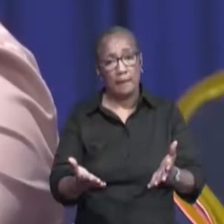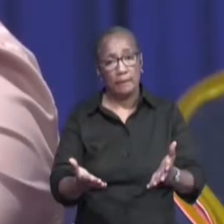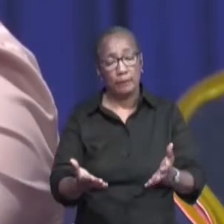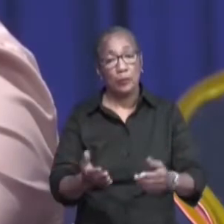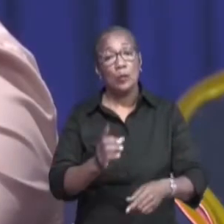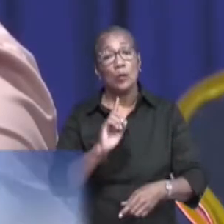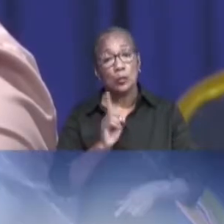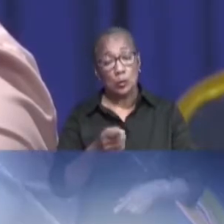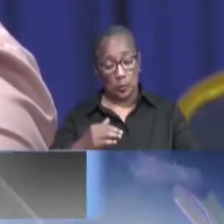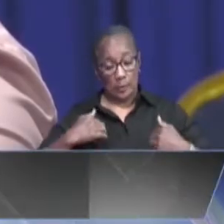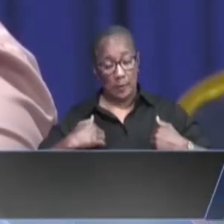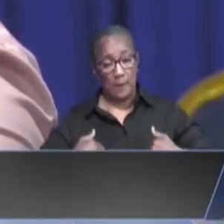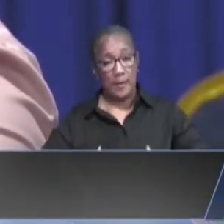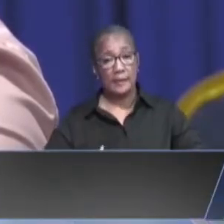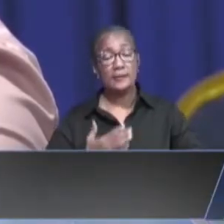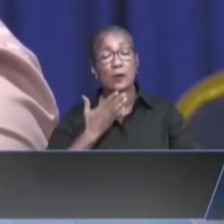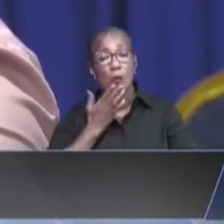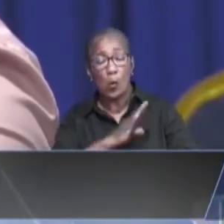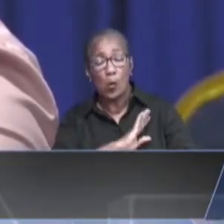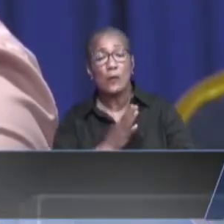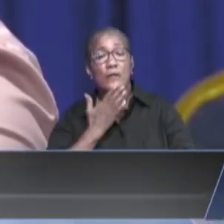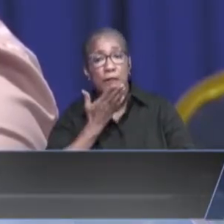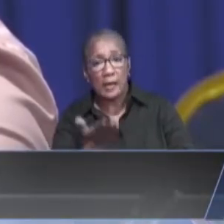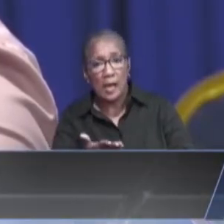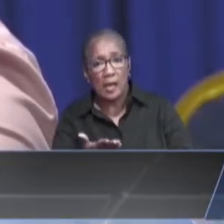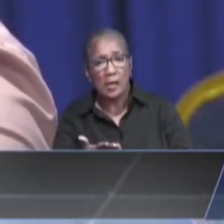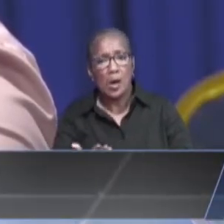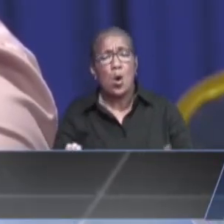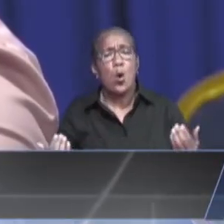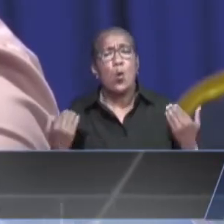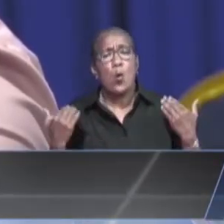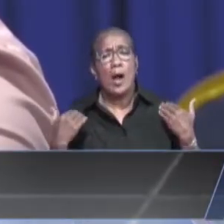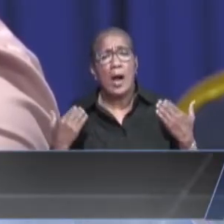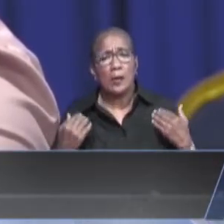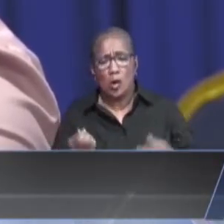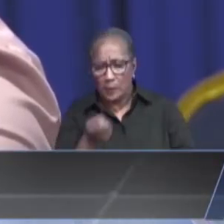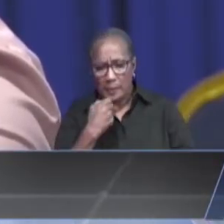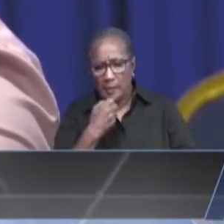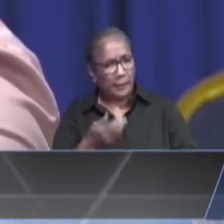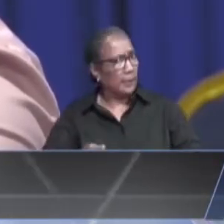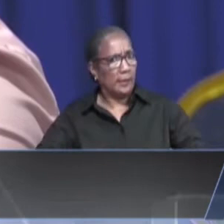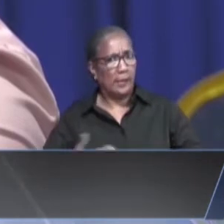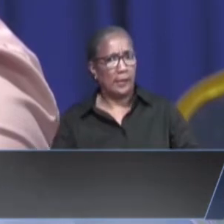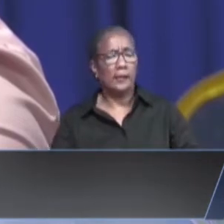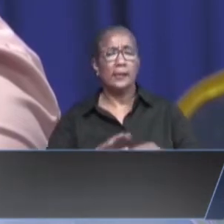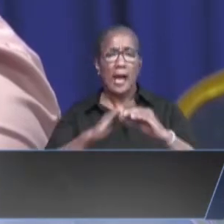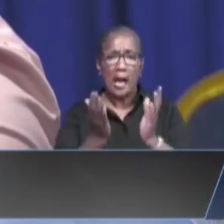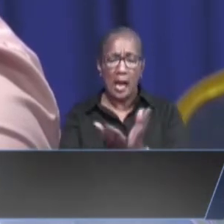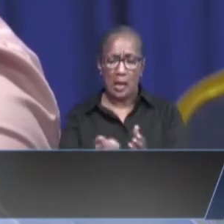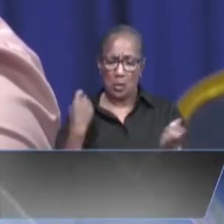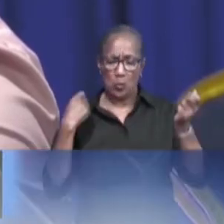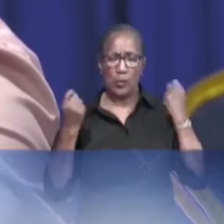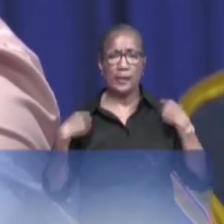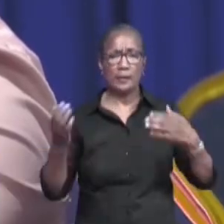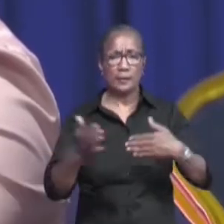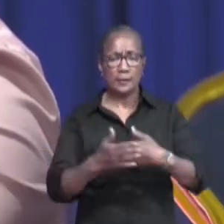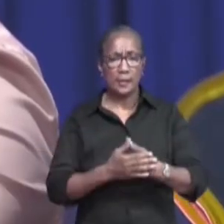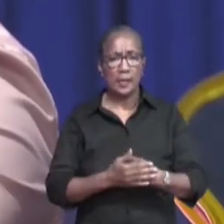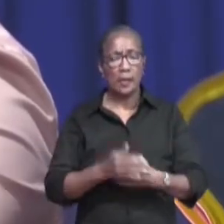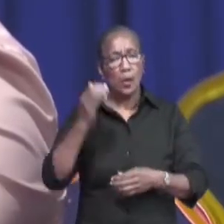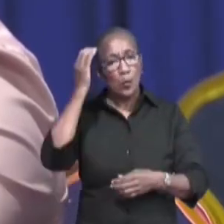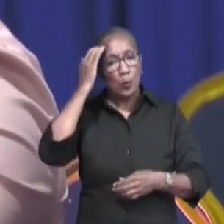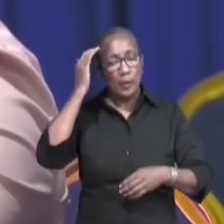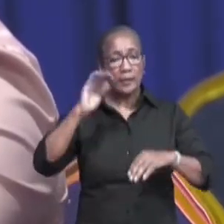Naso des ma wil aksit ook to saide onochi sinyang miyere ook to tak ala wen kritapu usabi tak